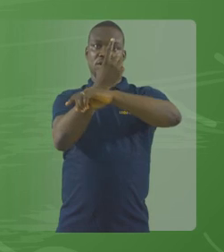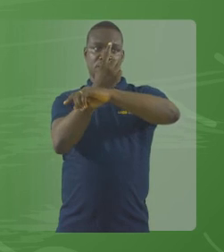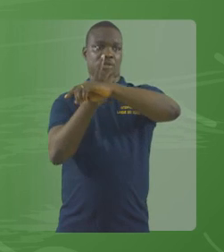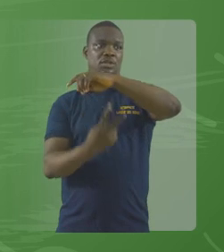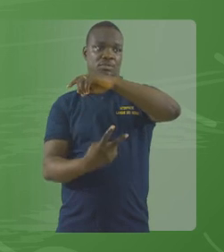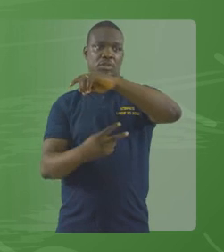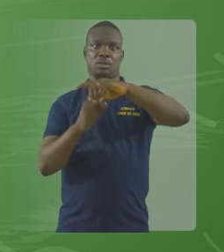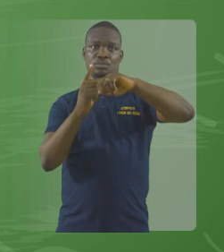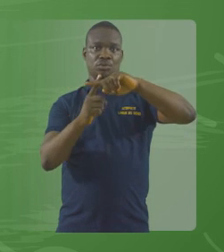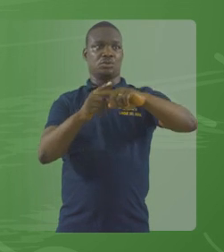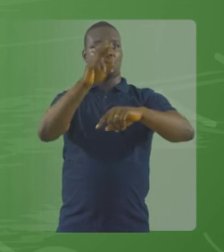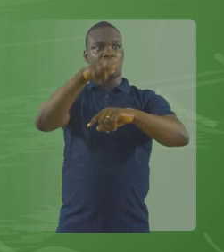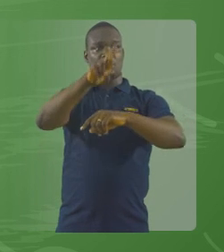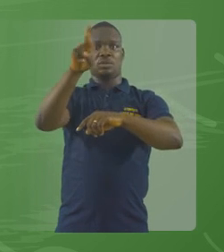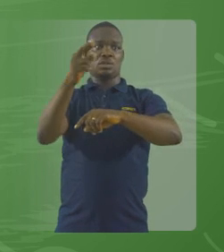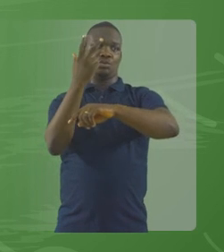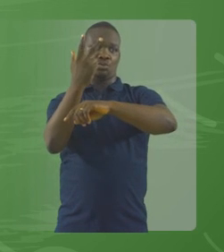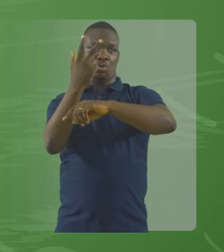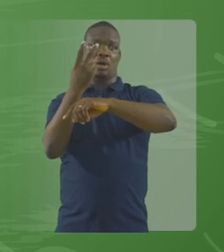racine de 3 sur 2.